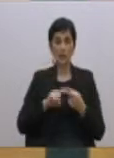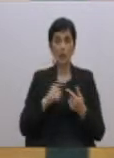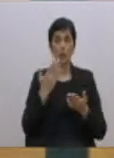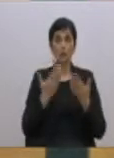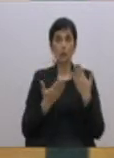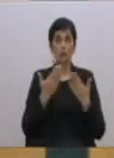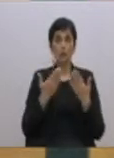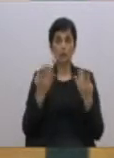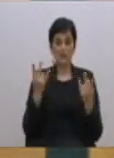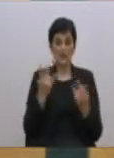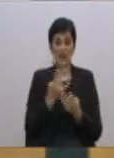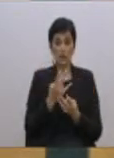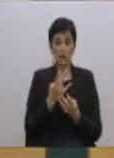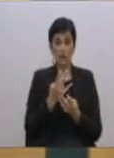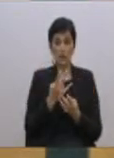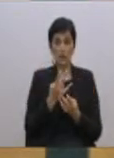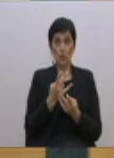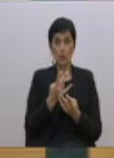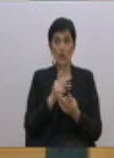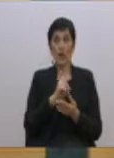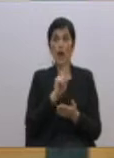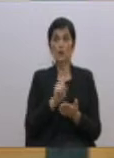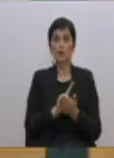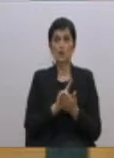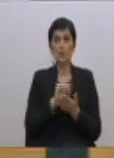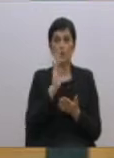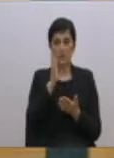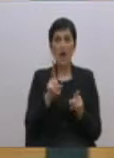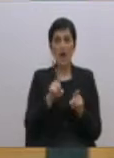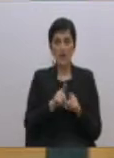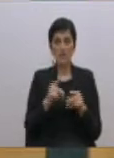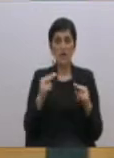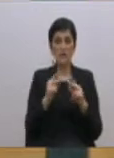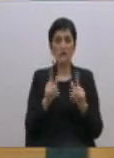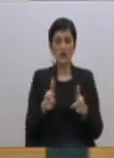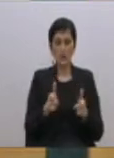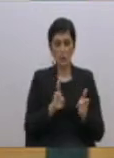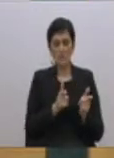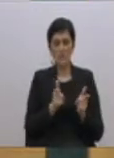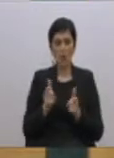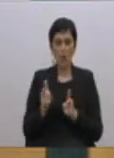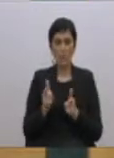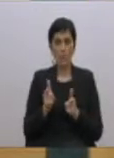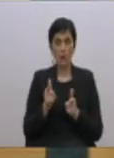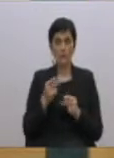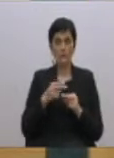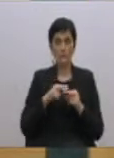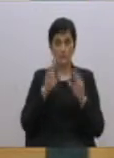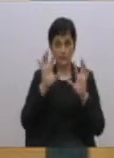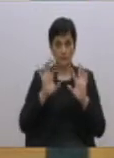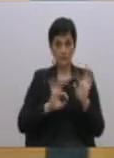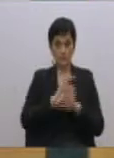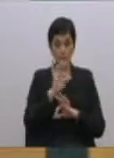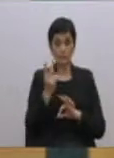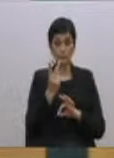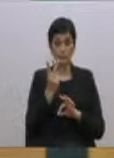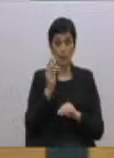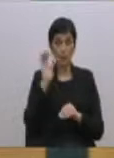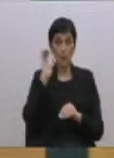ამისი საჭიროება და აუცილებლობა იქნება, ასევე ვადასტურებ ზალობას, რომ აღნიშნული კანონპროექტის მეორე